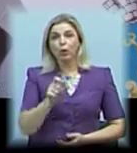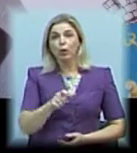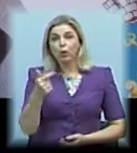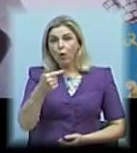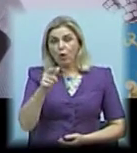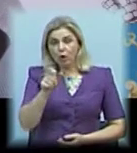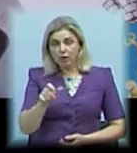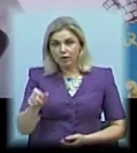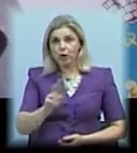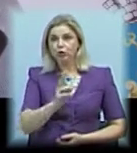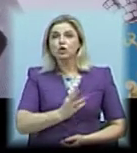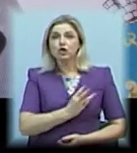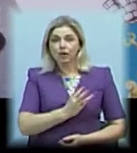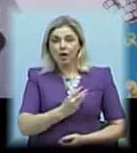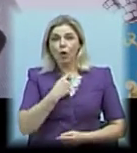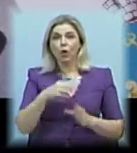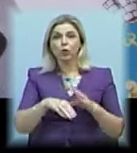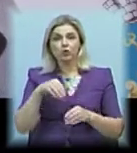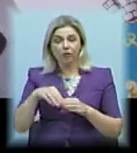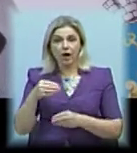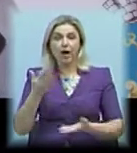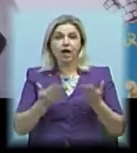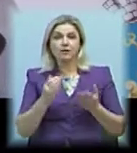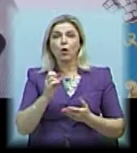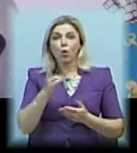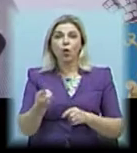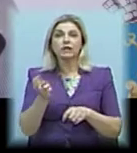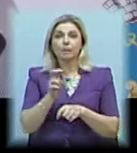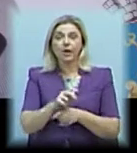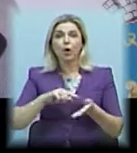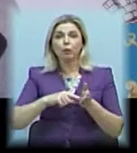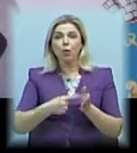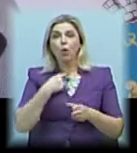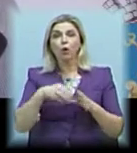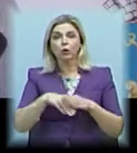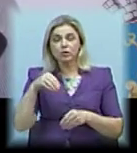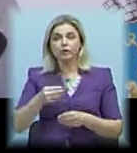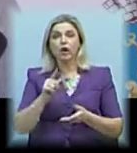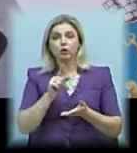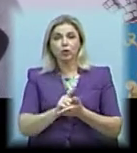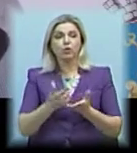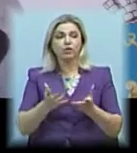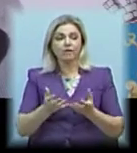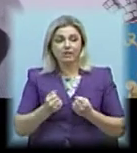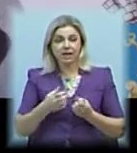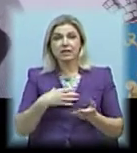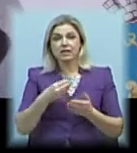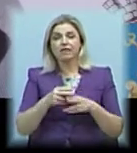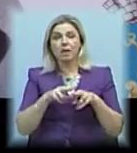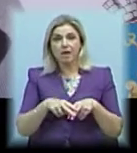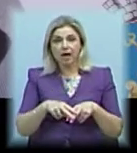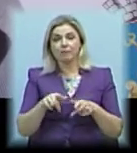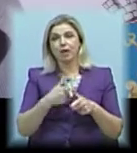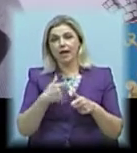Громадянин, який має бажання проголосувати, якщо він приходить в пункт для голосування, повинен взяти з собою свій паспорт